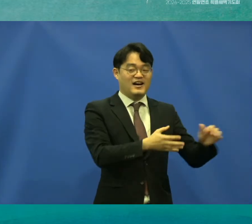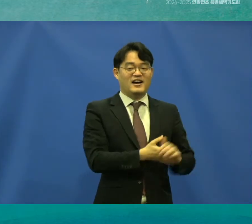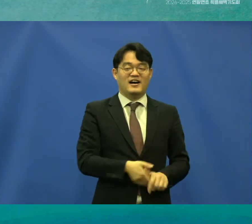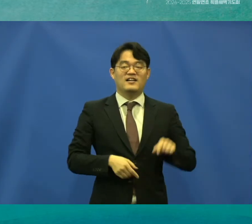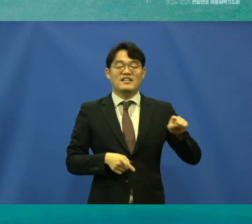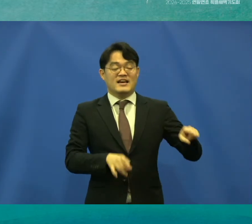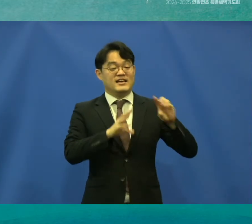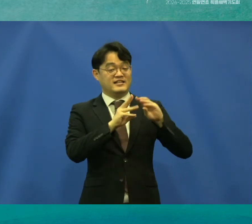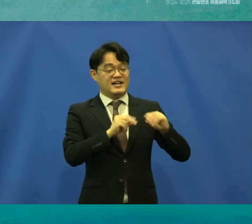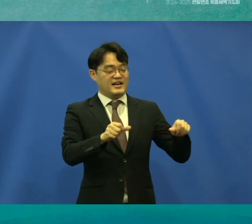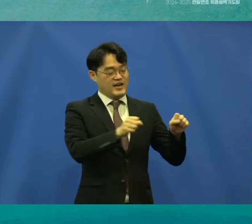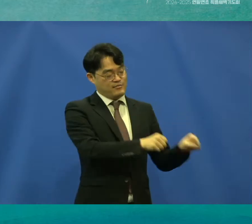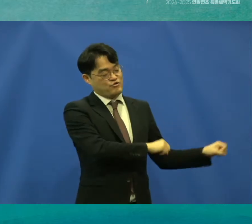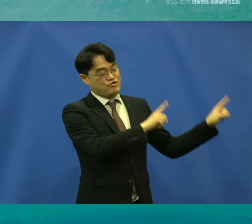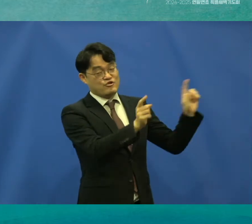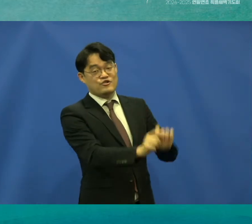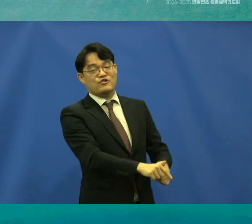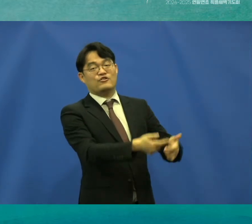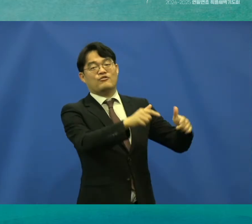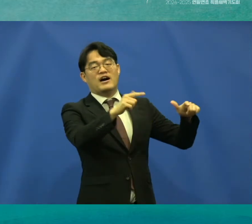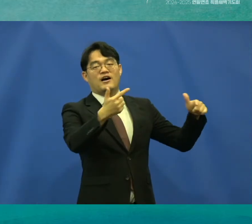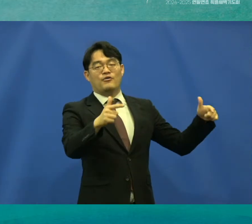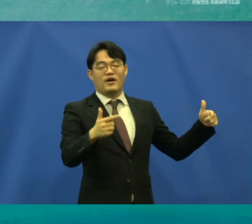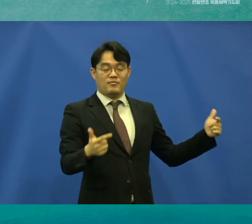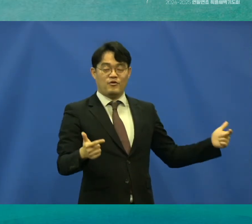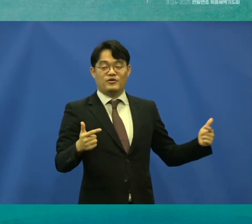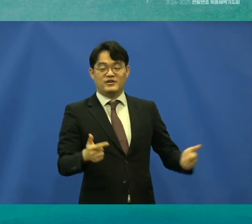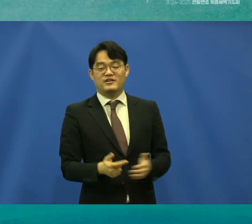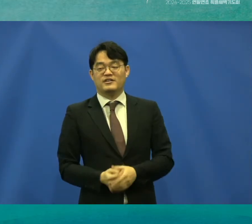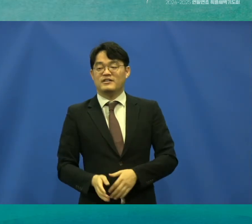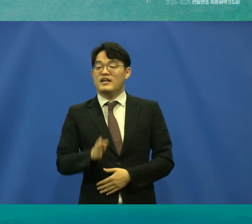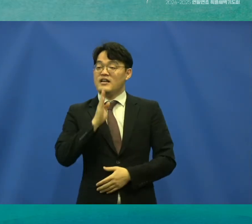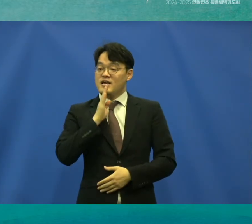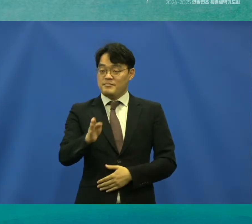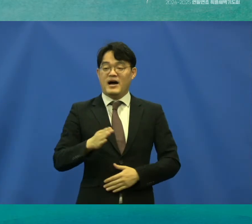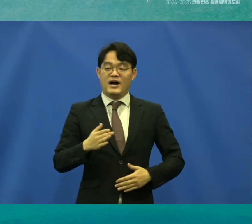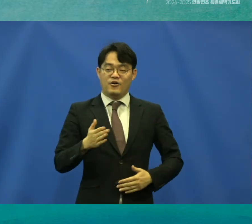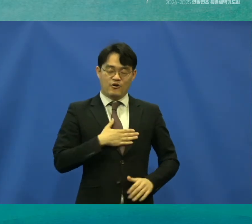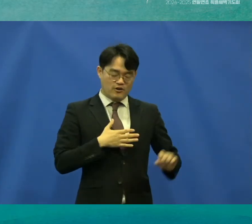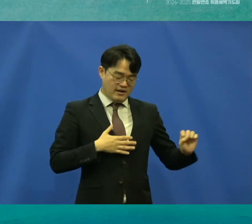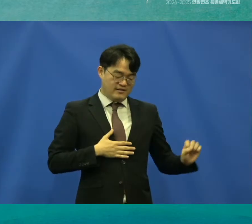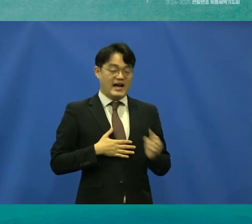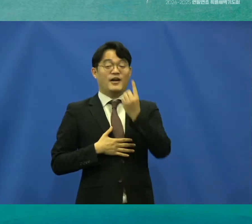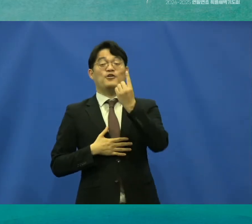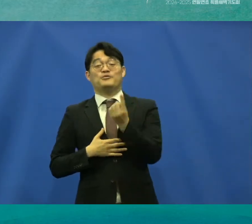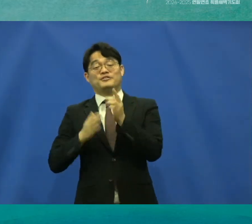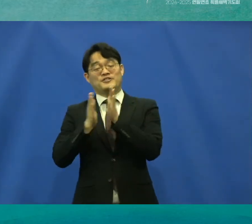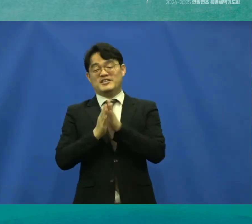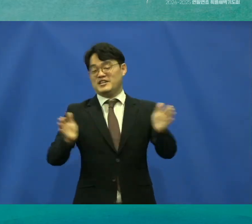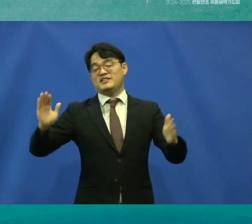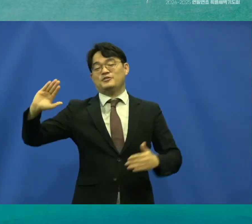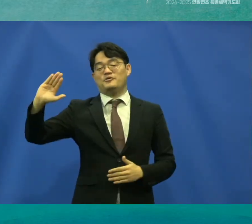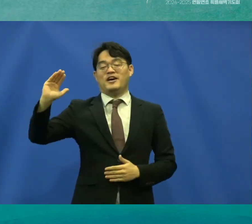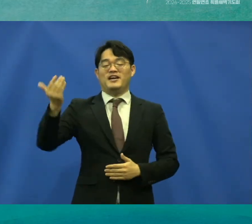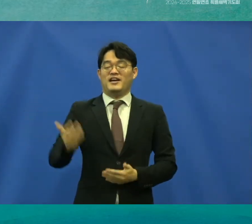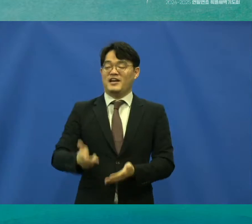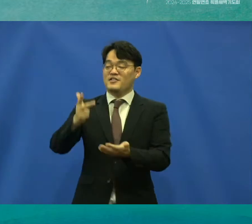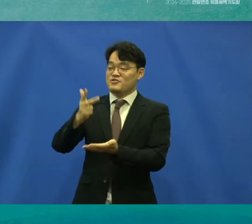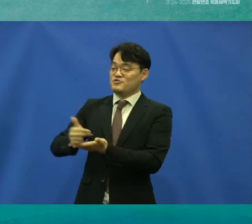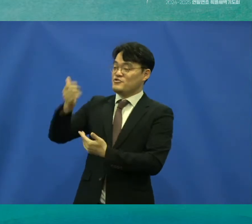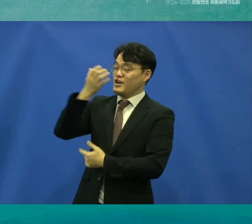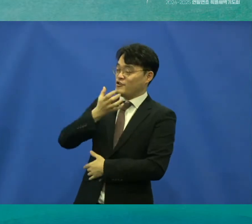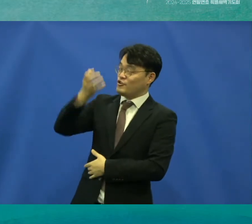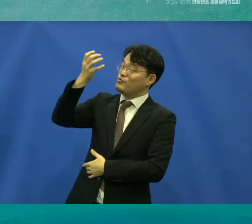일어나리라. 이 땅의 구원과 회복은 바로 나로부터 시작되리.